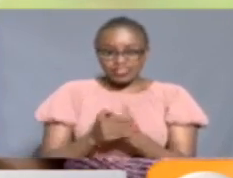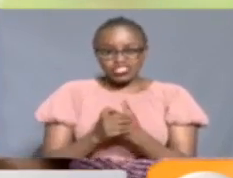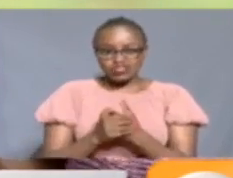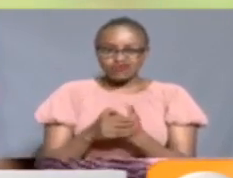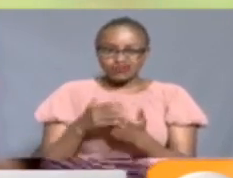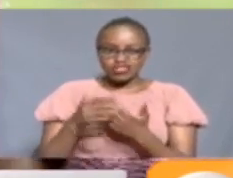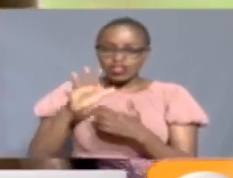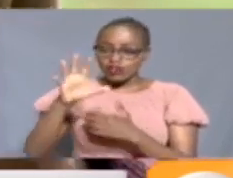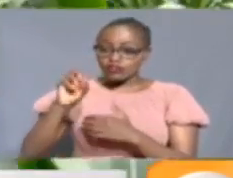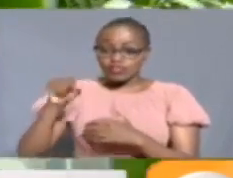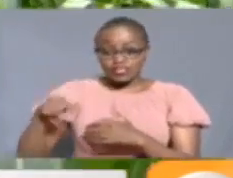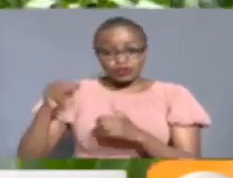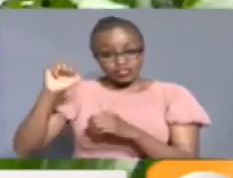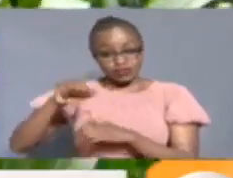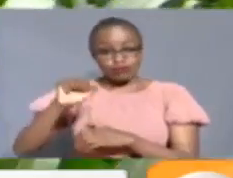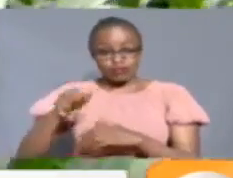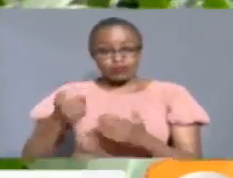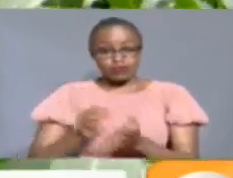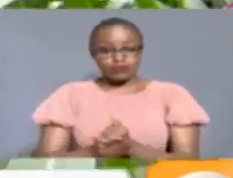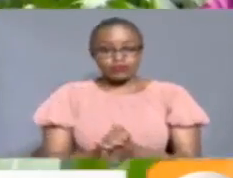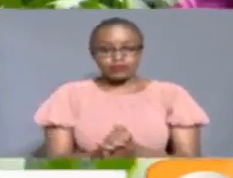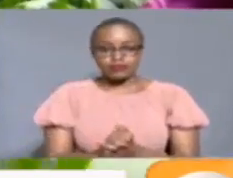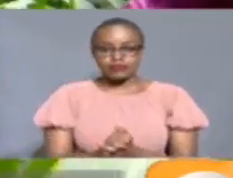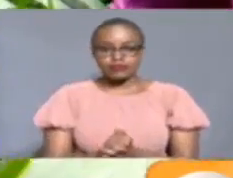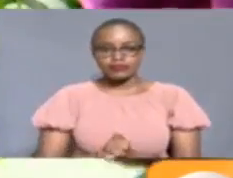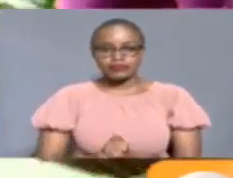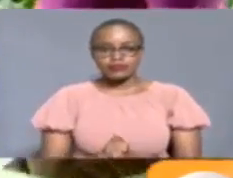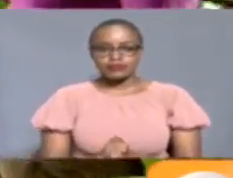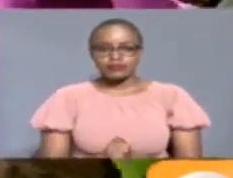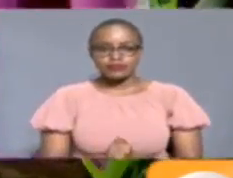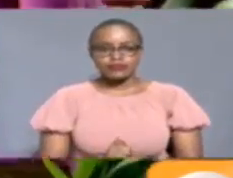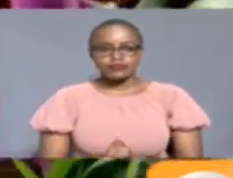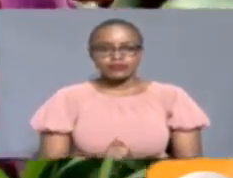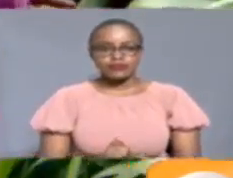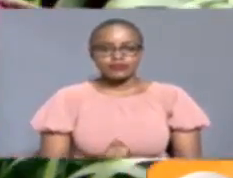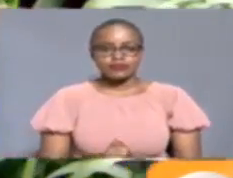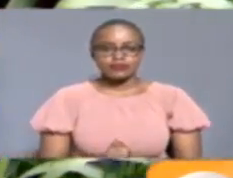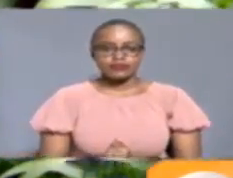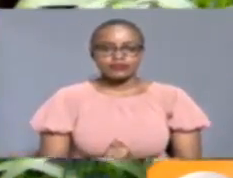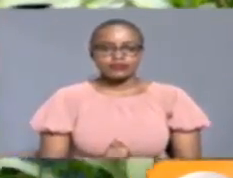50,000. Denis Otieno, Runinga ya Citizen.